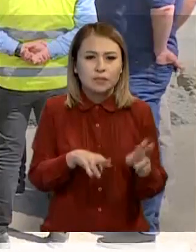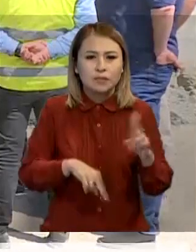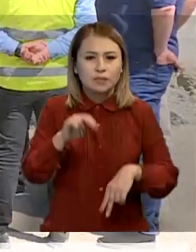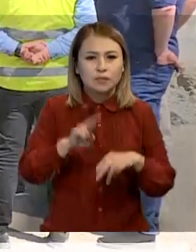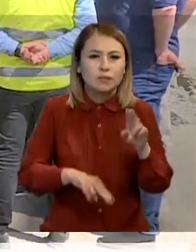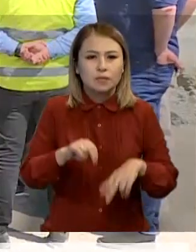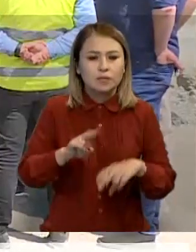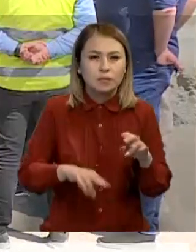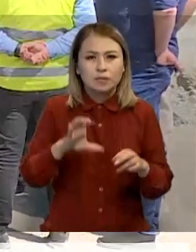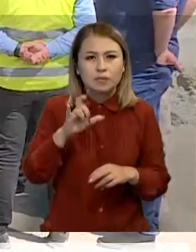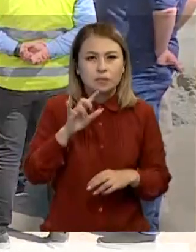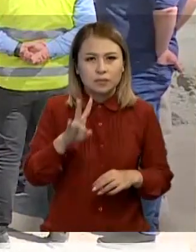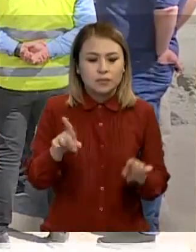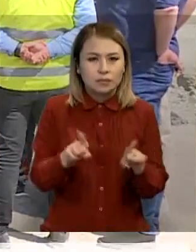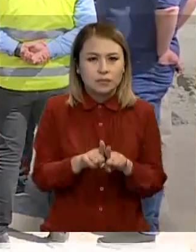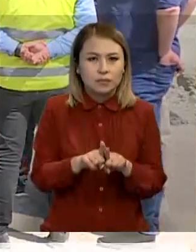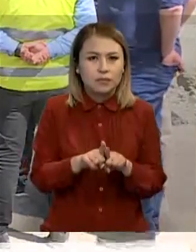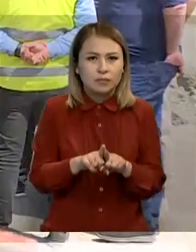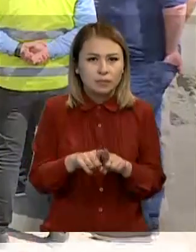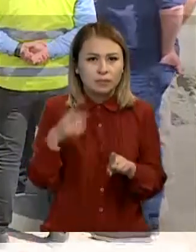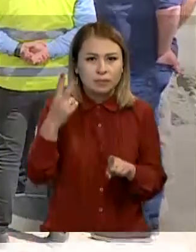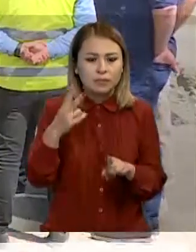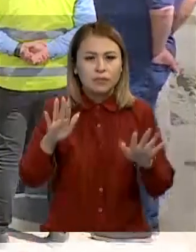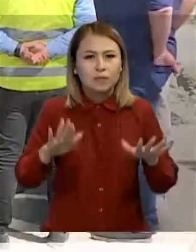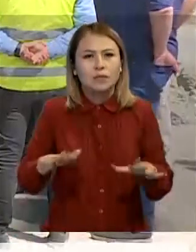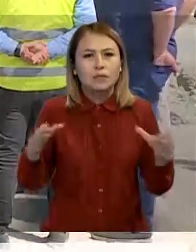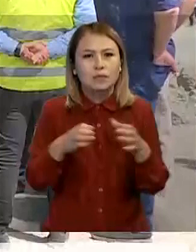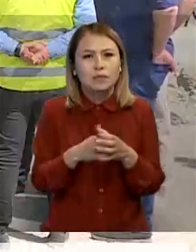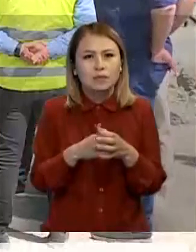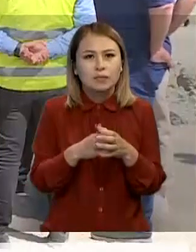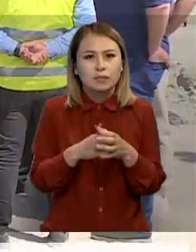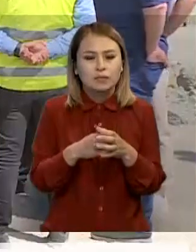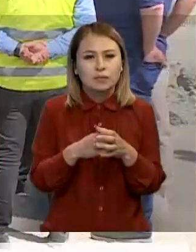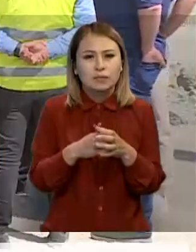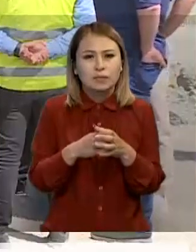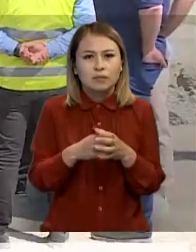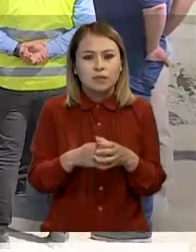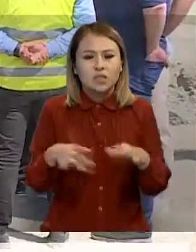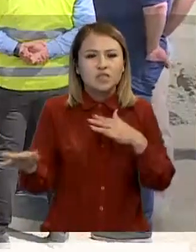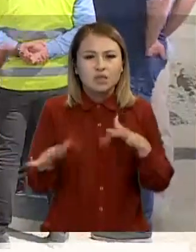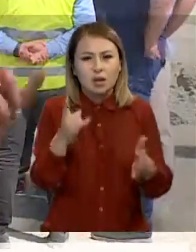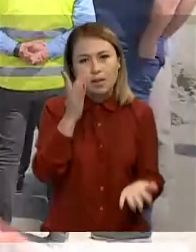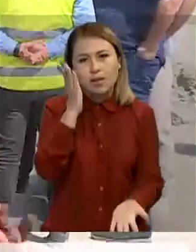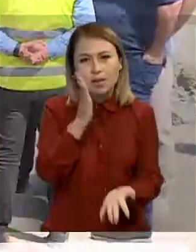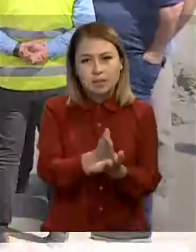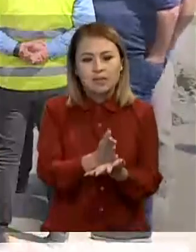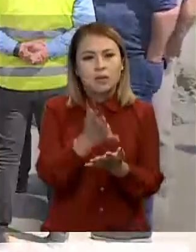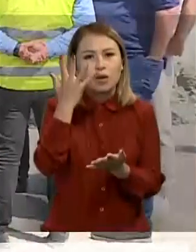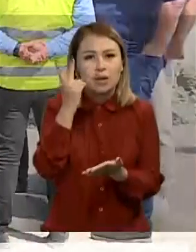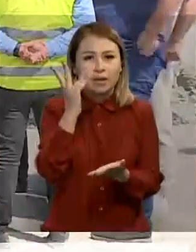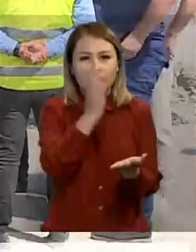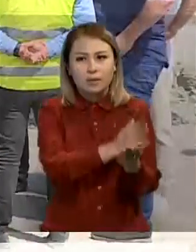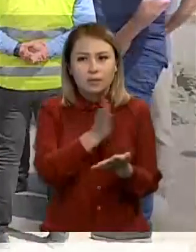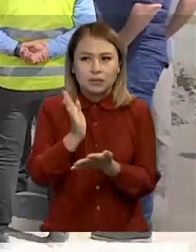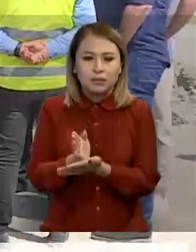аяғына дейін уже 4 полоса, осы 2 полоса получается. Ну енді былай қарасаңыз, бұл енді движение по одному направлению, екі направлениемен уже